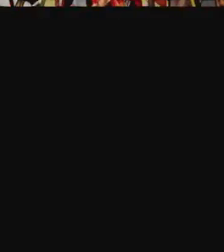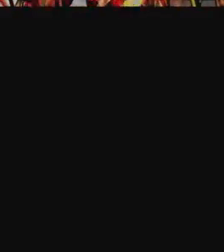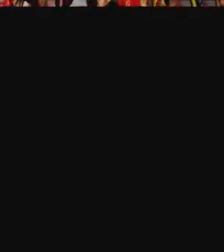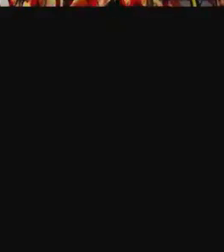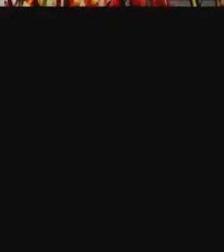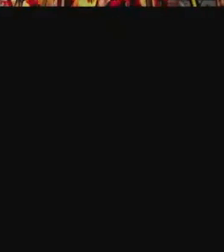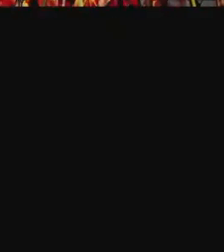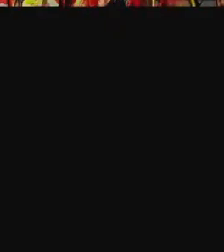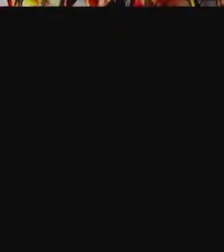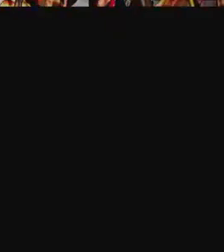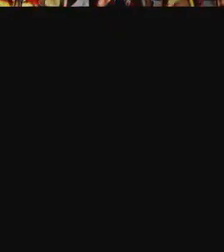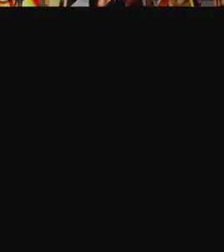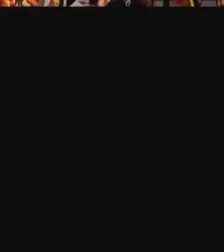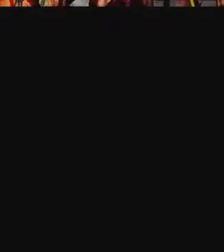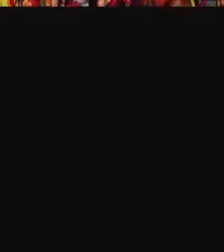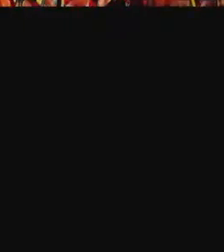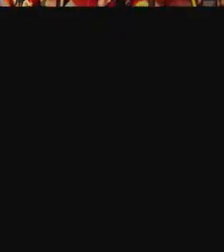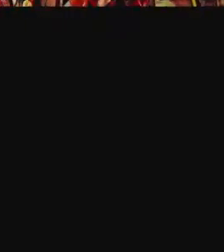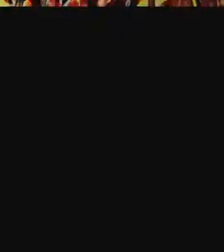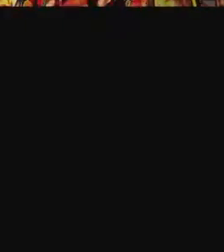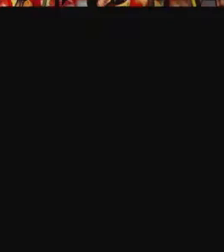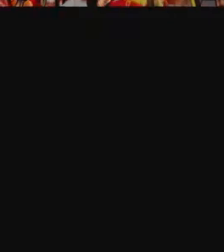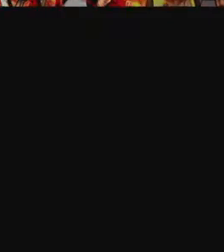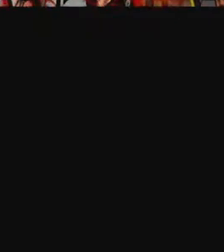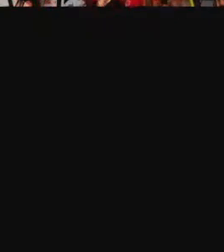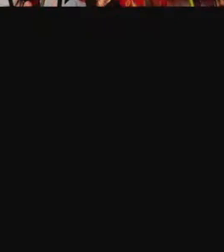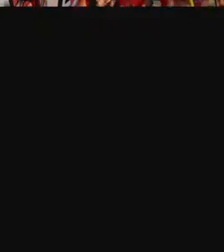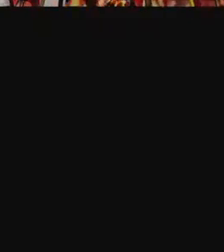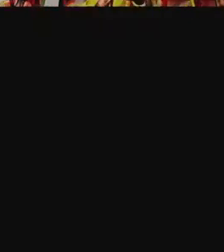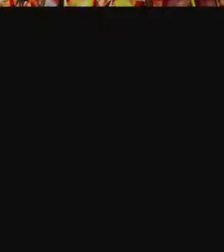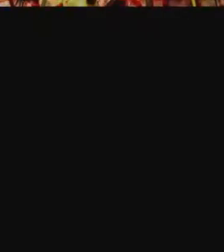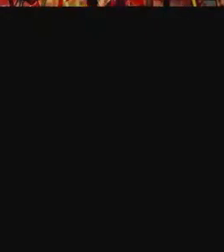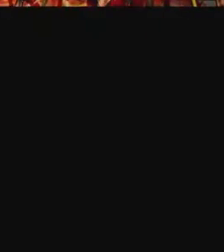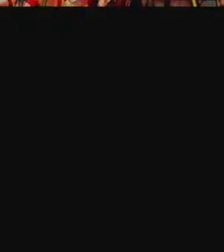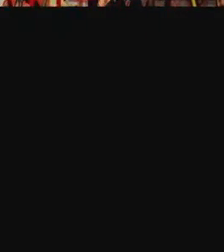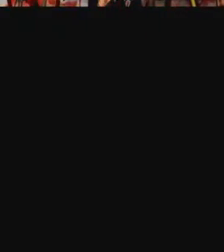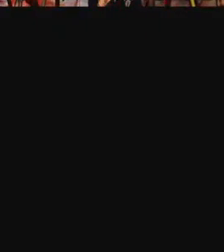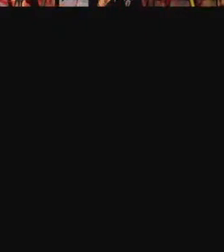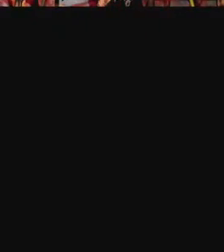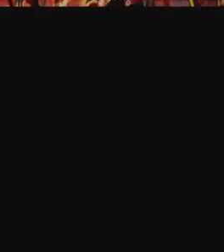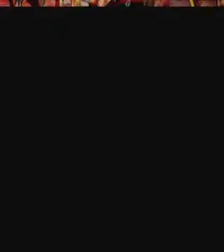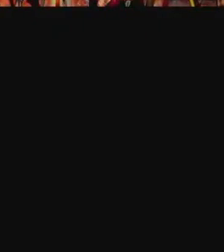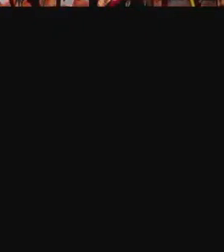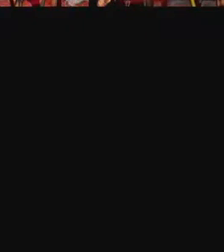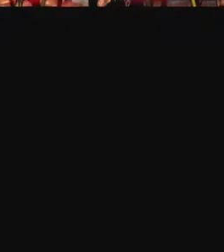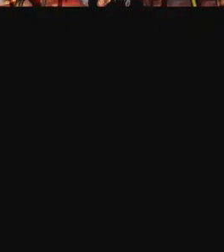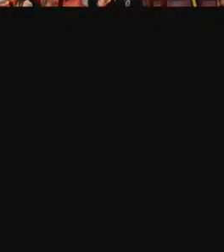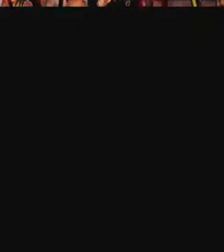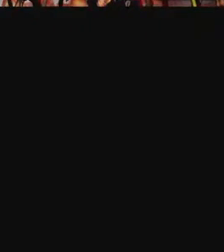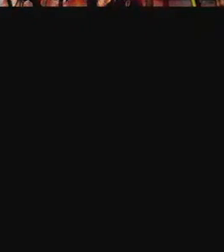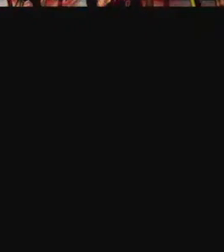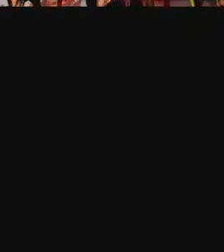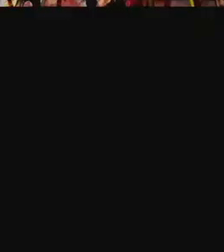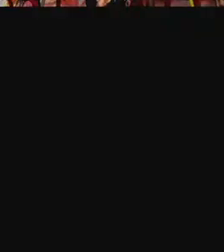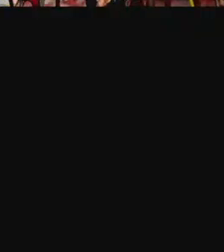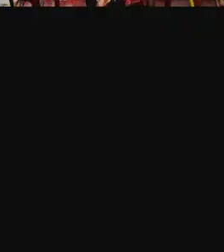maisons, on brûle le portrait du roi, l'armée tire, 12 vignerons meurent. C'est l'émeute de l'Enturlu en plein